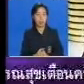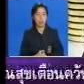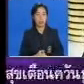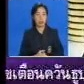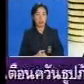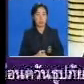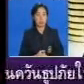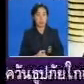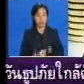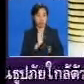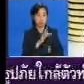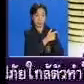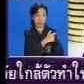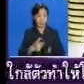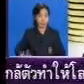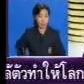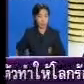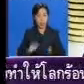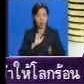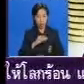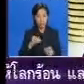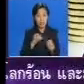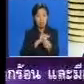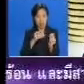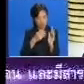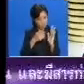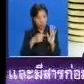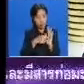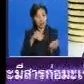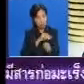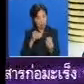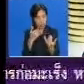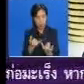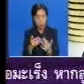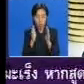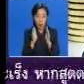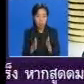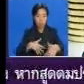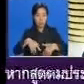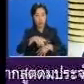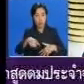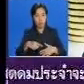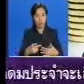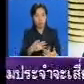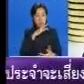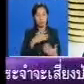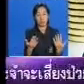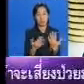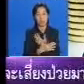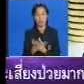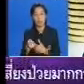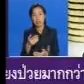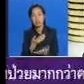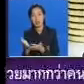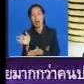างด้านทรัพย์สินส่วนพระมหากษัตริย์นะครับจังหวัดฉะเชิงเทรานะฮะประชาชนต่างก็หันไปซื้อเนื้อปลาเนื้อไก่และเนื้อสัตว์ประเภทอื่นแทนนะครับเพราะว่